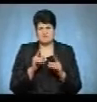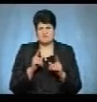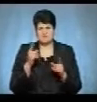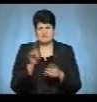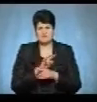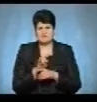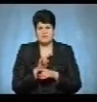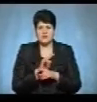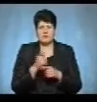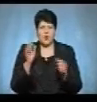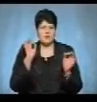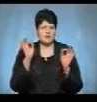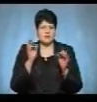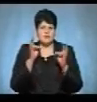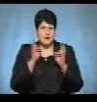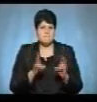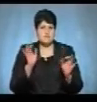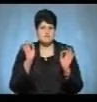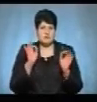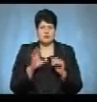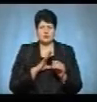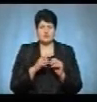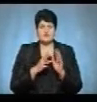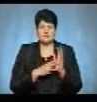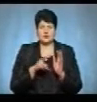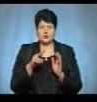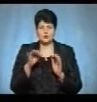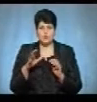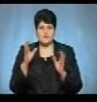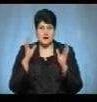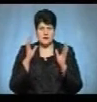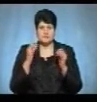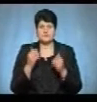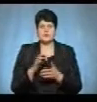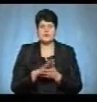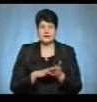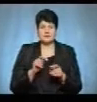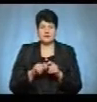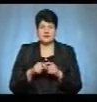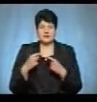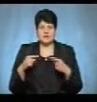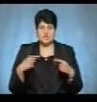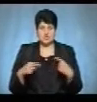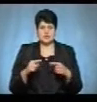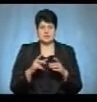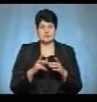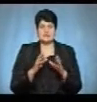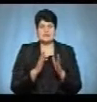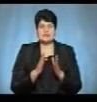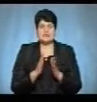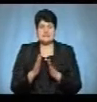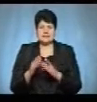радіаційну небезпеку, яке прозвучало 17 лютого по радіо. Далі тестуватимуть інші пульти системи, повідомив